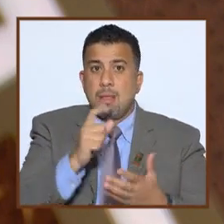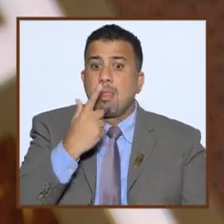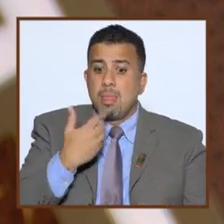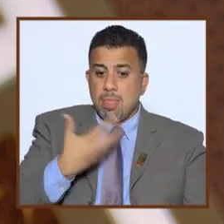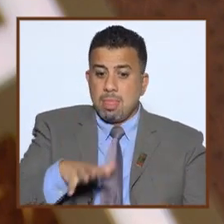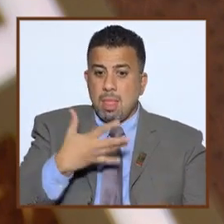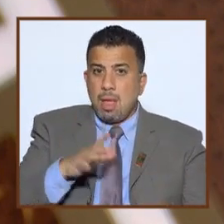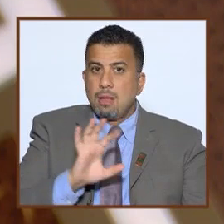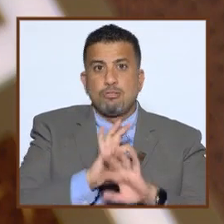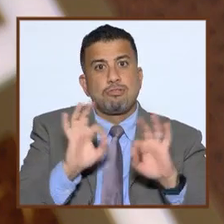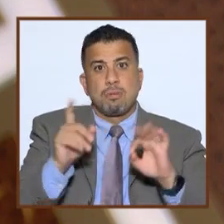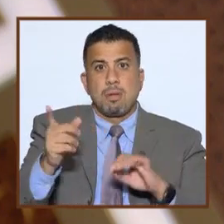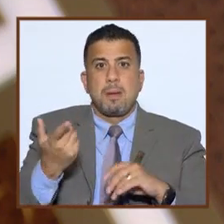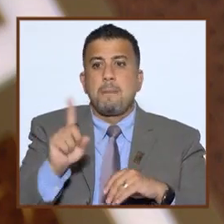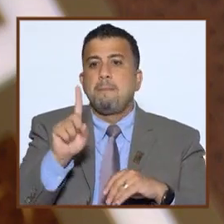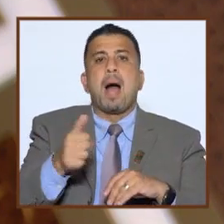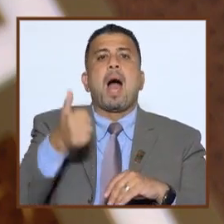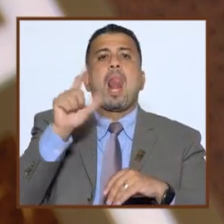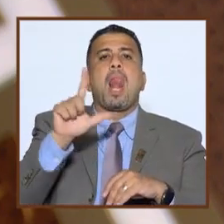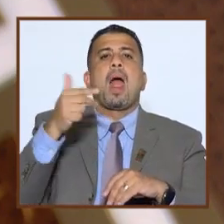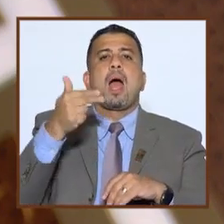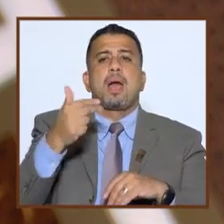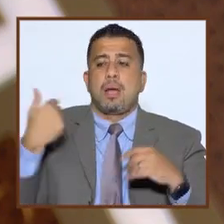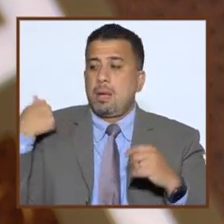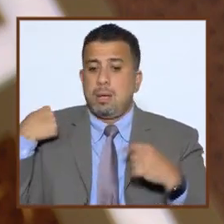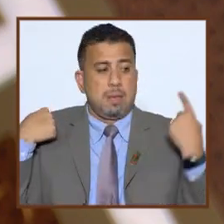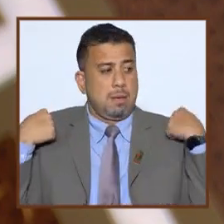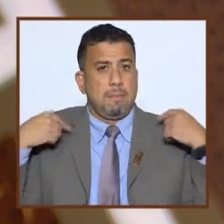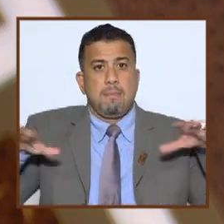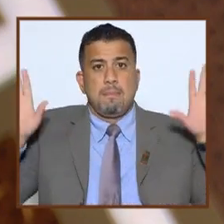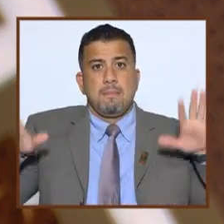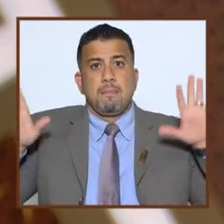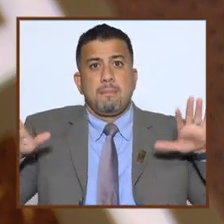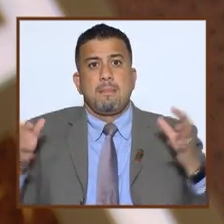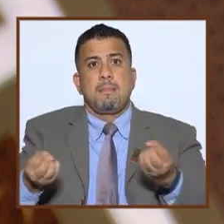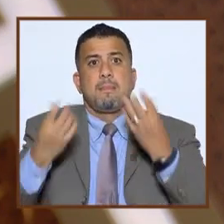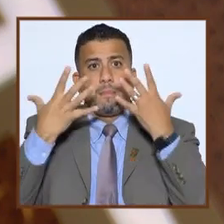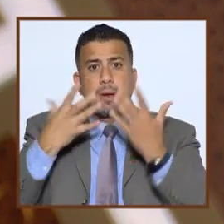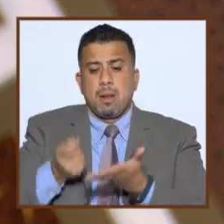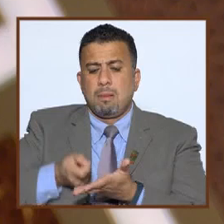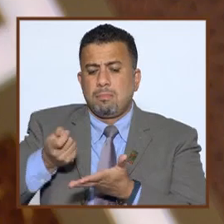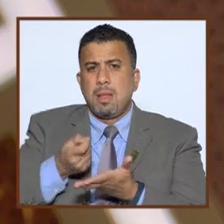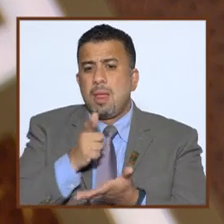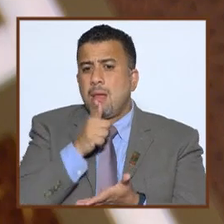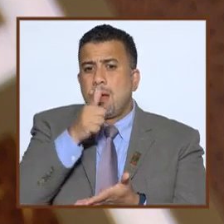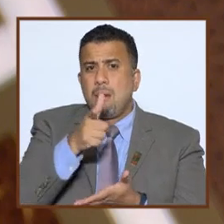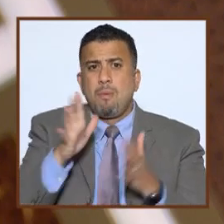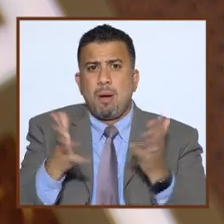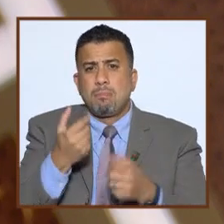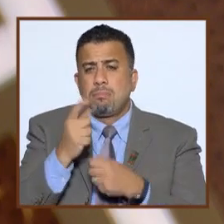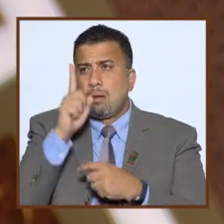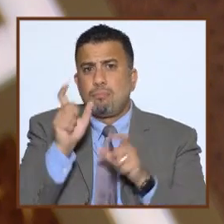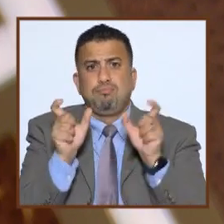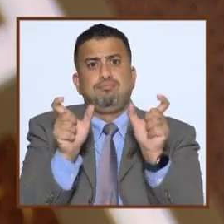بنتك ان تعلم هذا الكلام فهناك ملكان عن اليمين وعن الشمال قعيد ما يلفظ من قول الا لديه